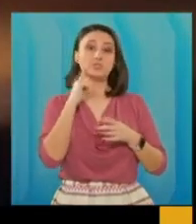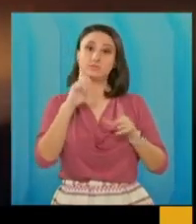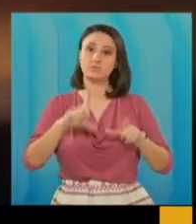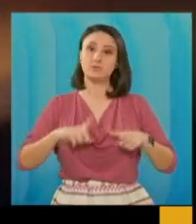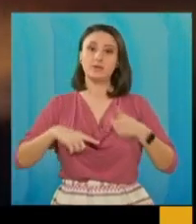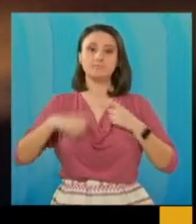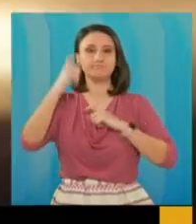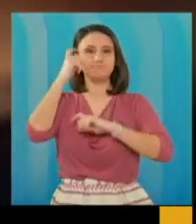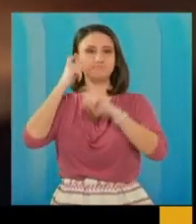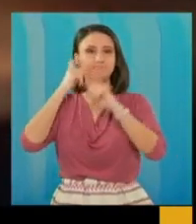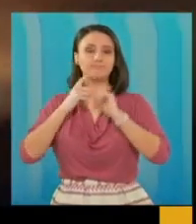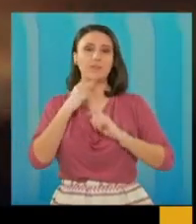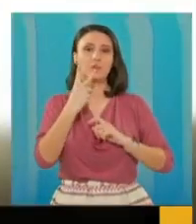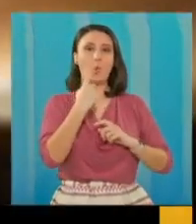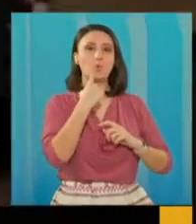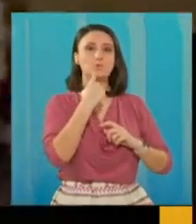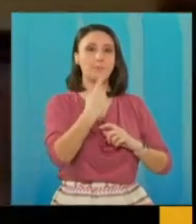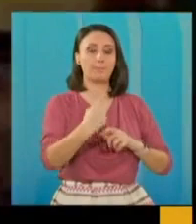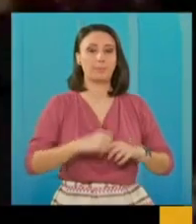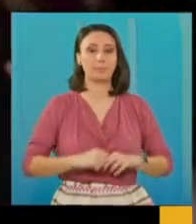de aproape 2 săptămâni.